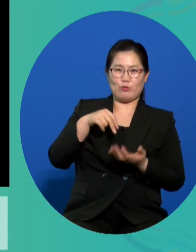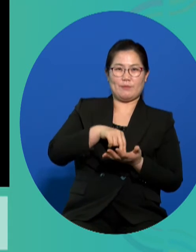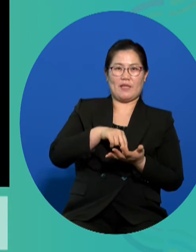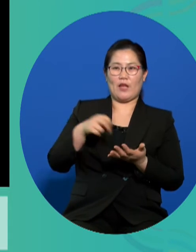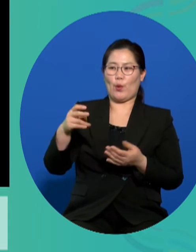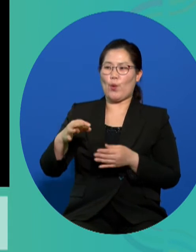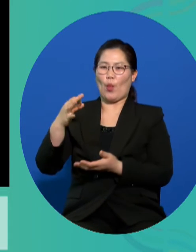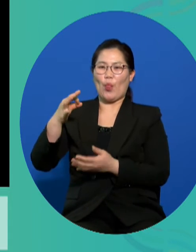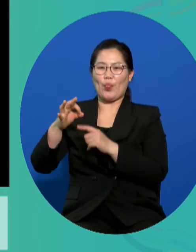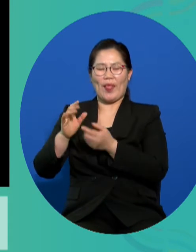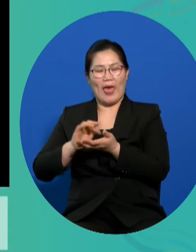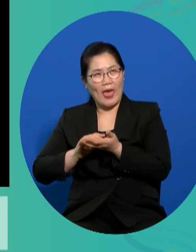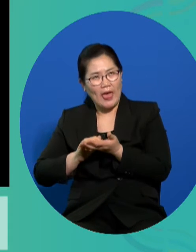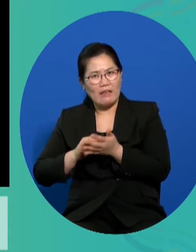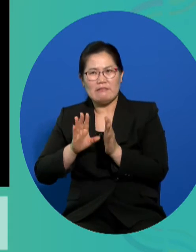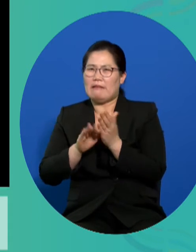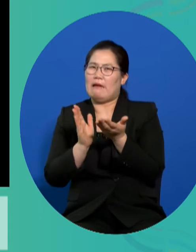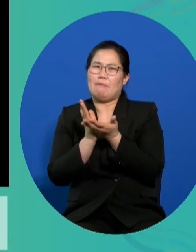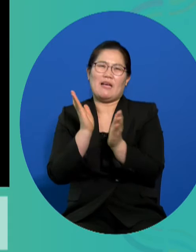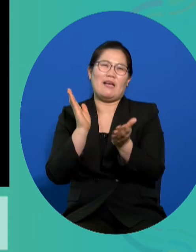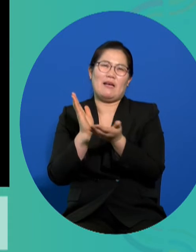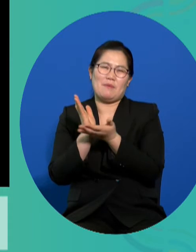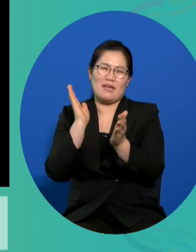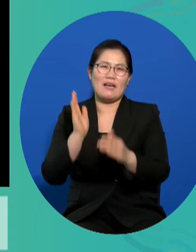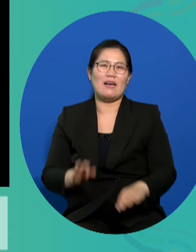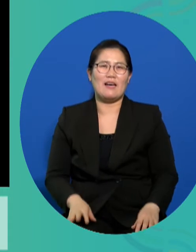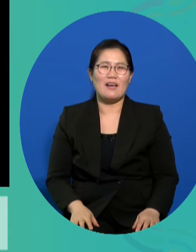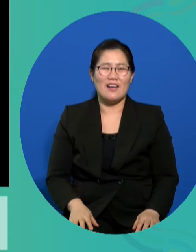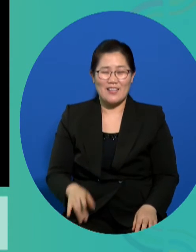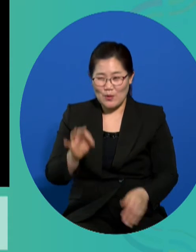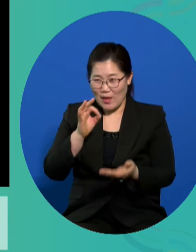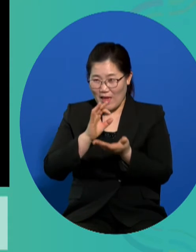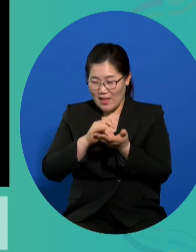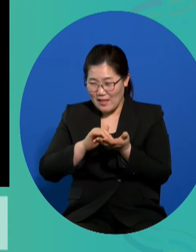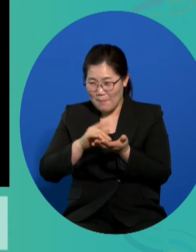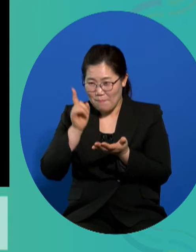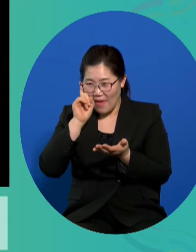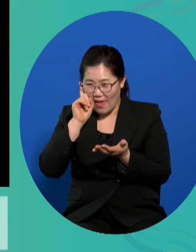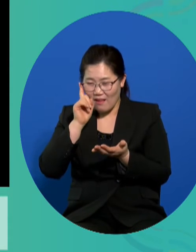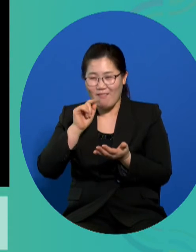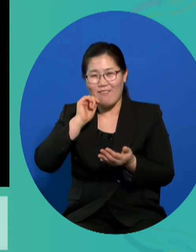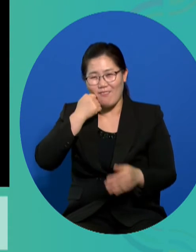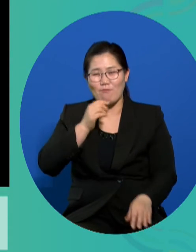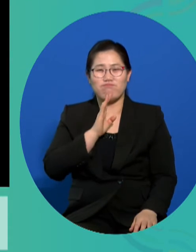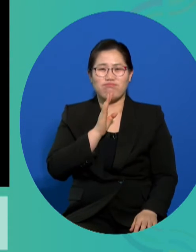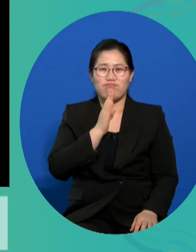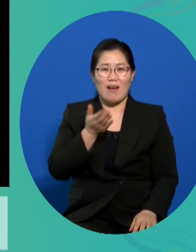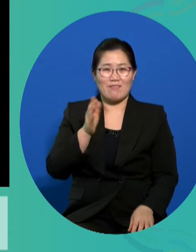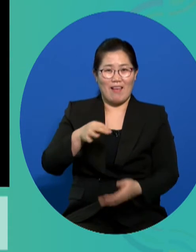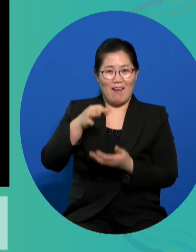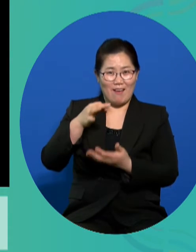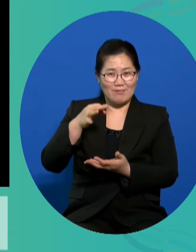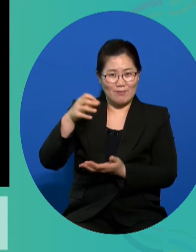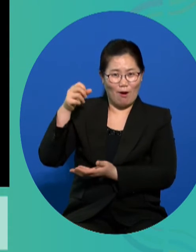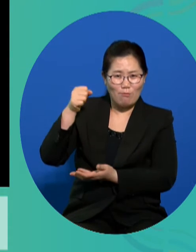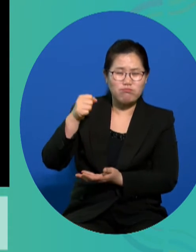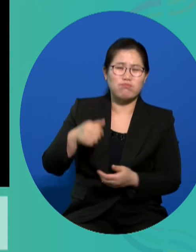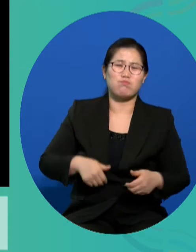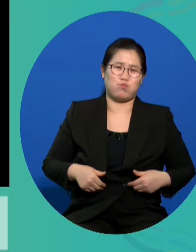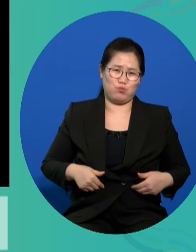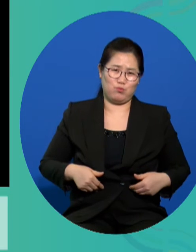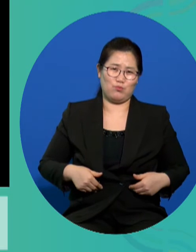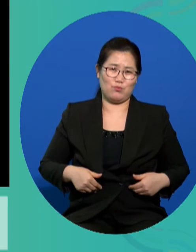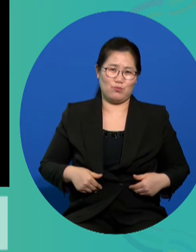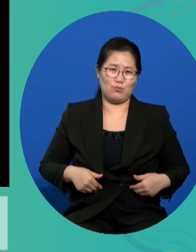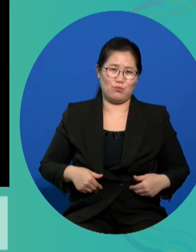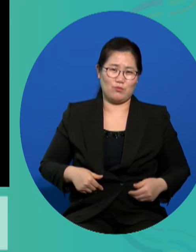물론 모든 걸 경제적 관점에서 볼 수는 없습니다만은 가치 창출 면에서 실질적으로 아웃풋이 나오지를 않습니다.